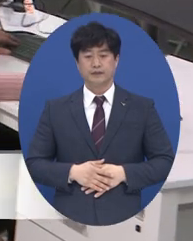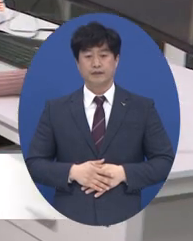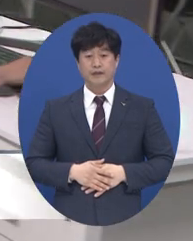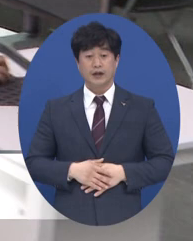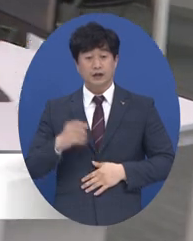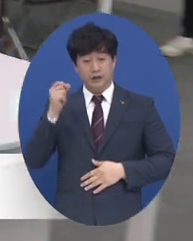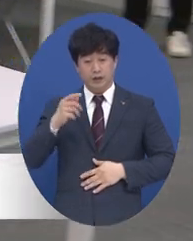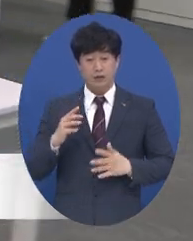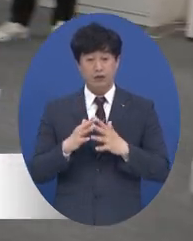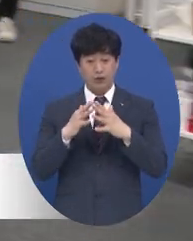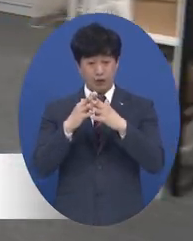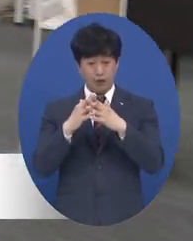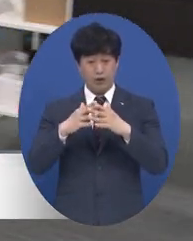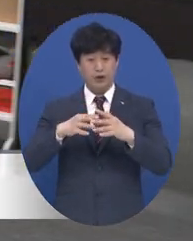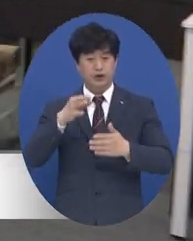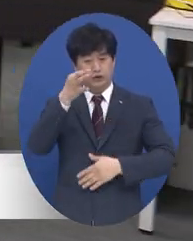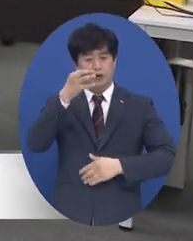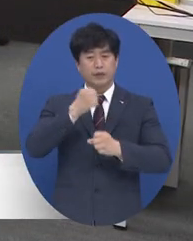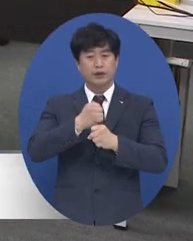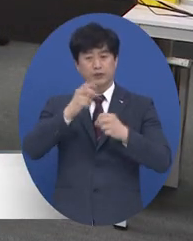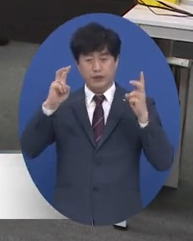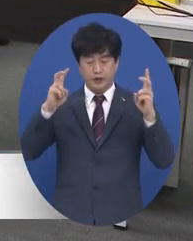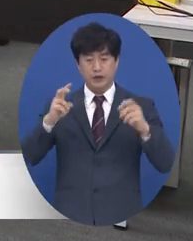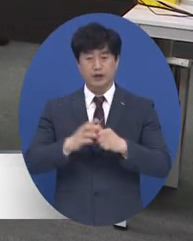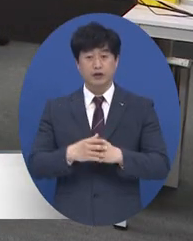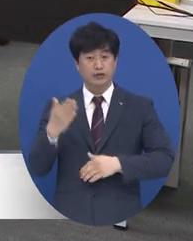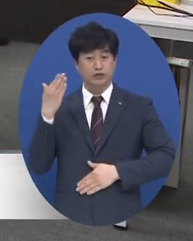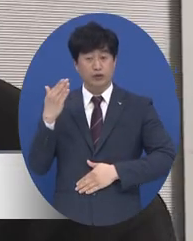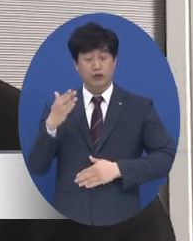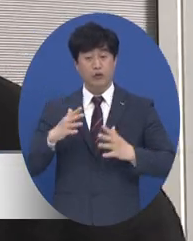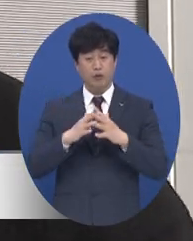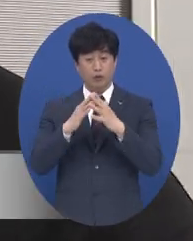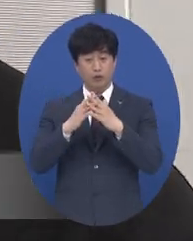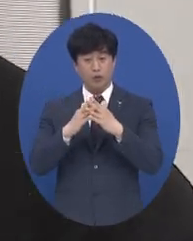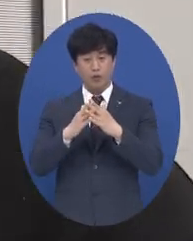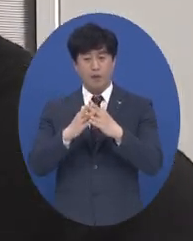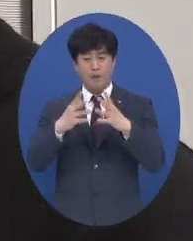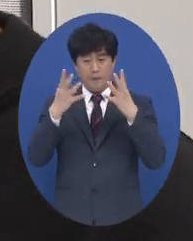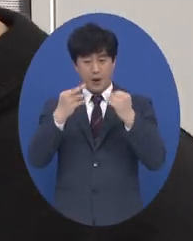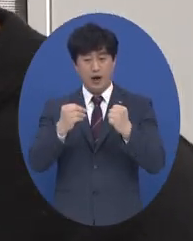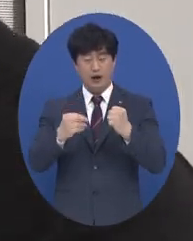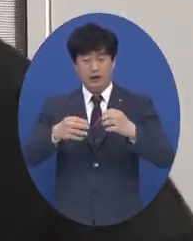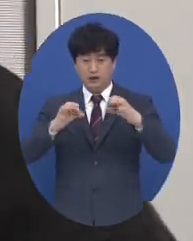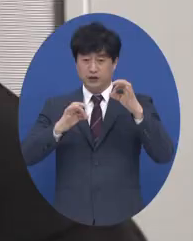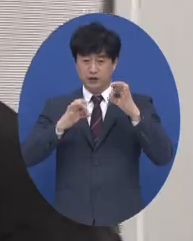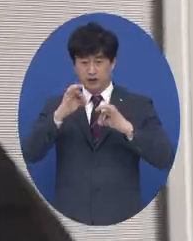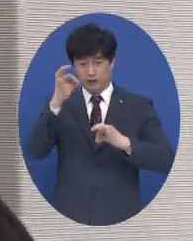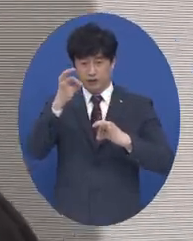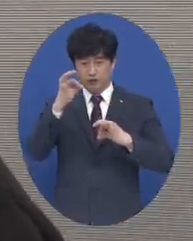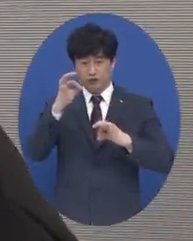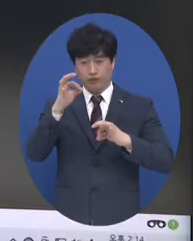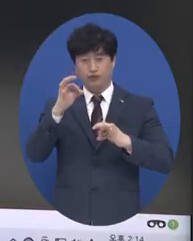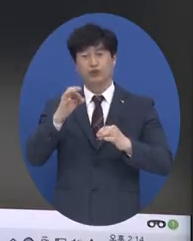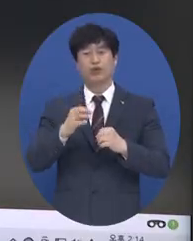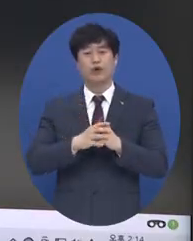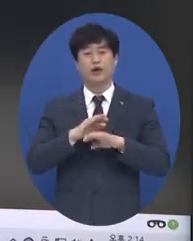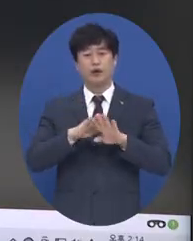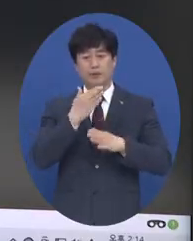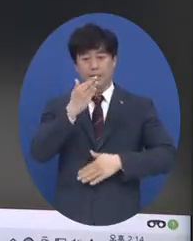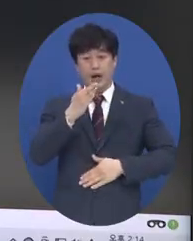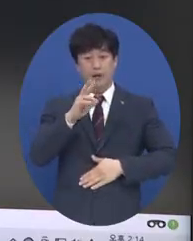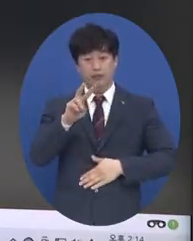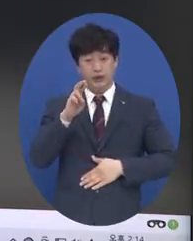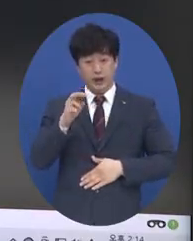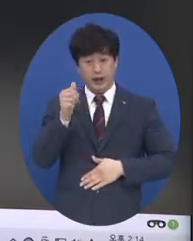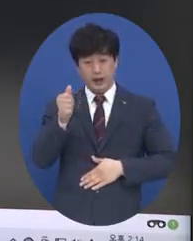스마트 건설 기술을 개발하는 신생기업 기존 건설업의 서빈 발하던 시공 5차 문제를 해결할 수 있는 가상현실과 증강현실